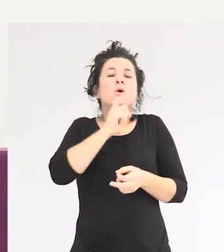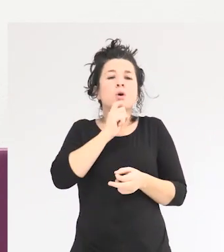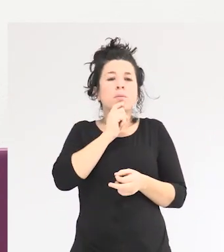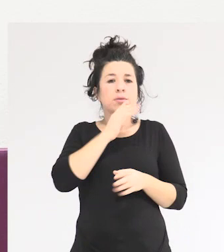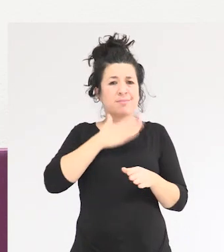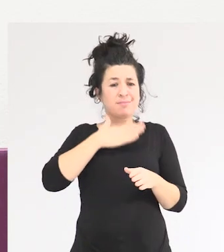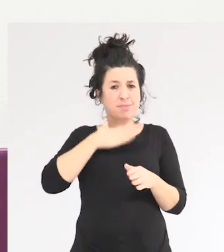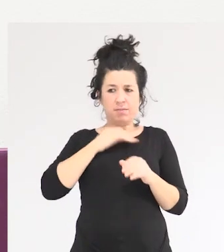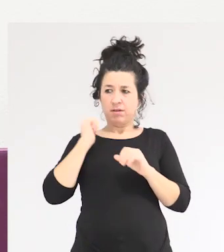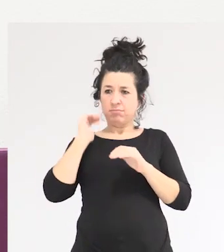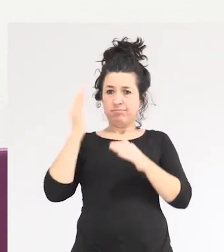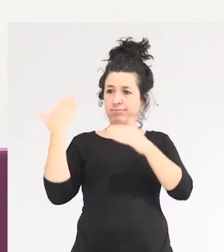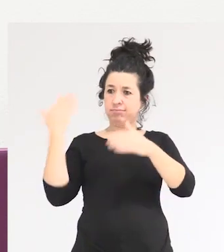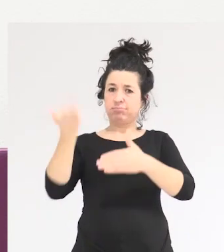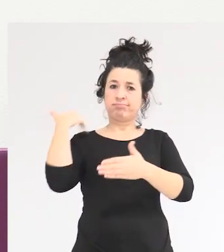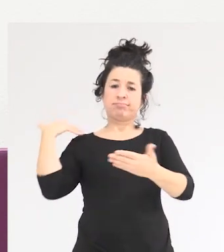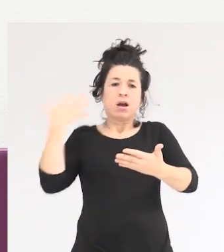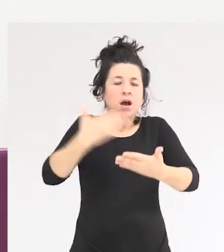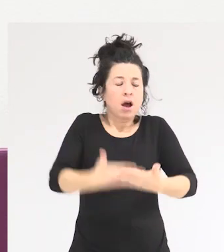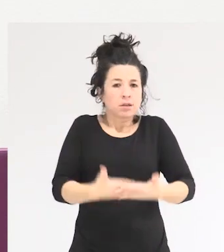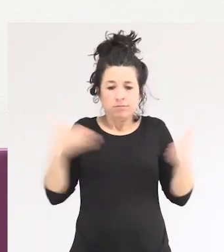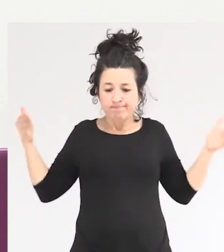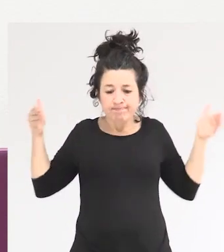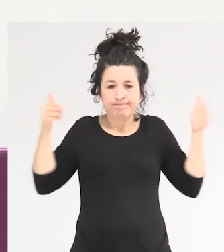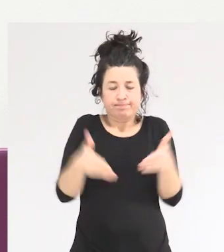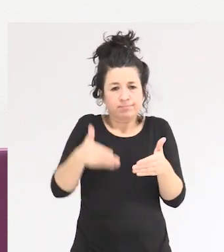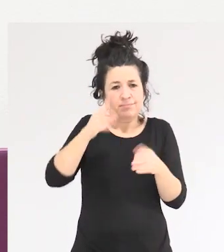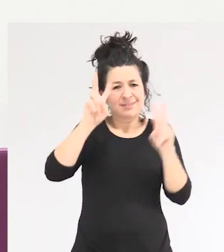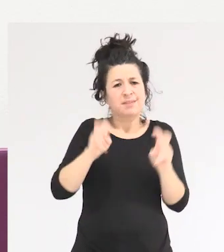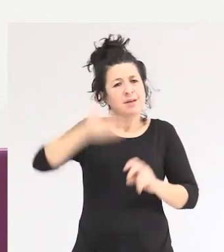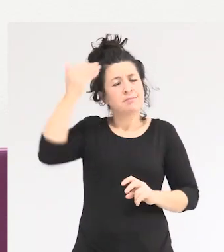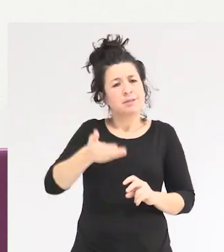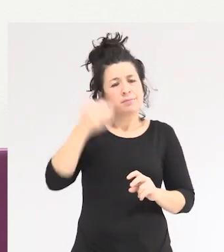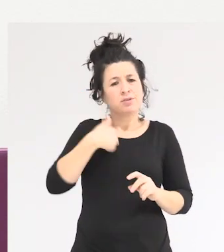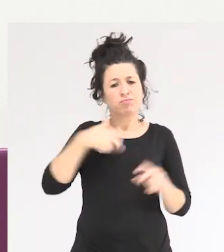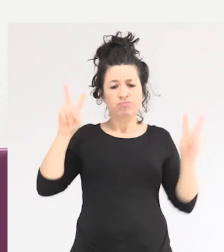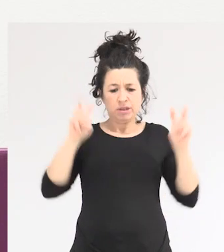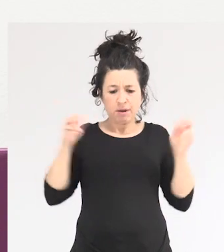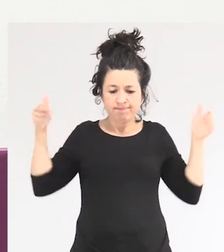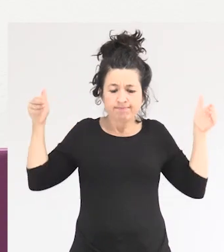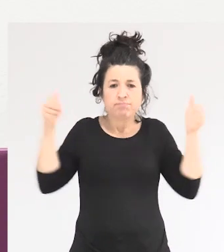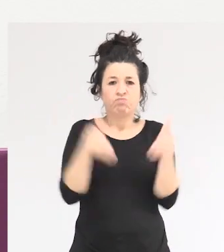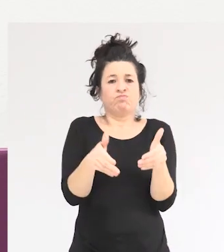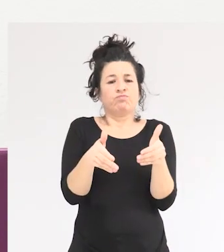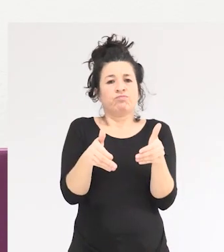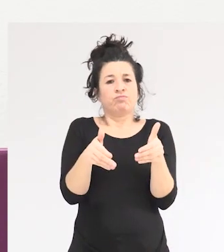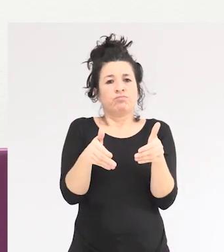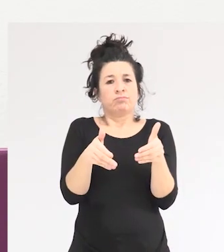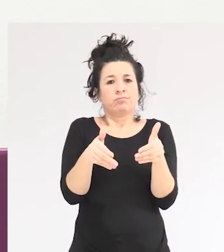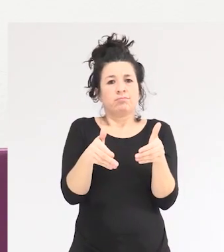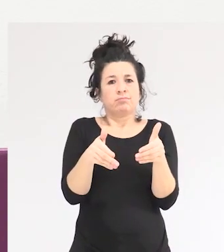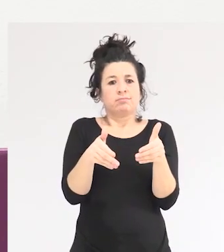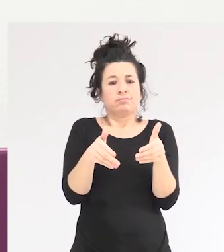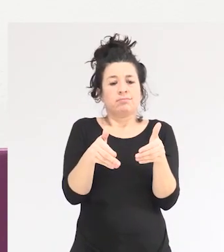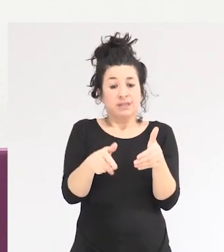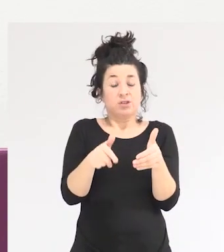izan dena azken urteetan. Buru belarri sartuta egon naiz gai honetan. Eta liburu bat idatzi